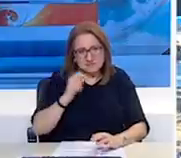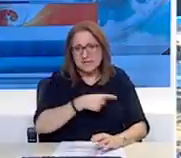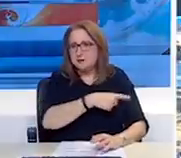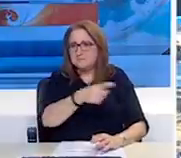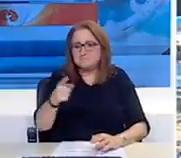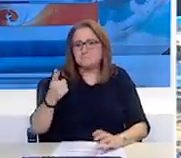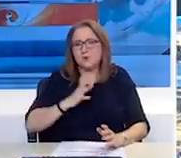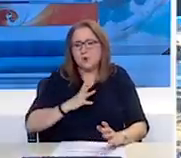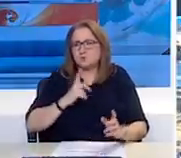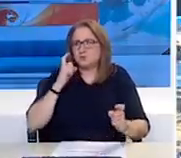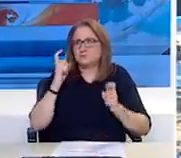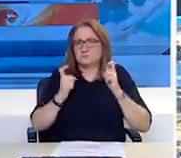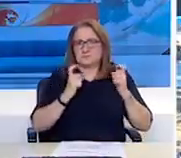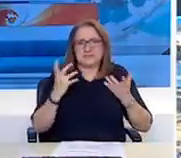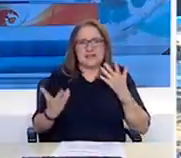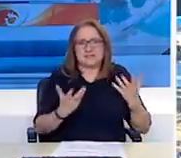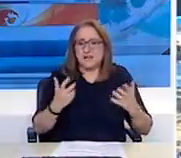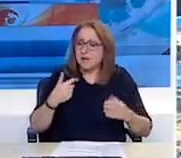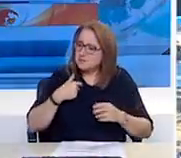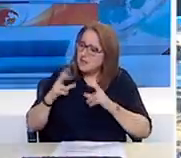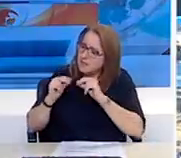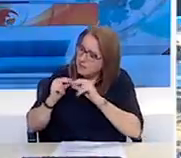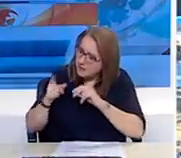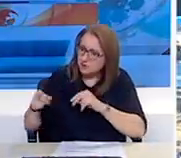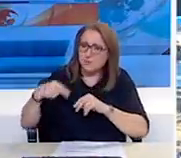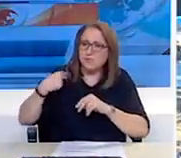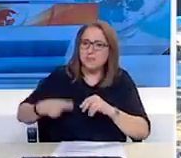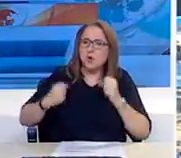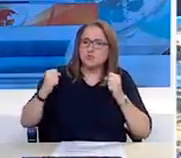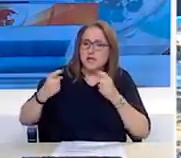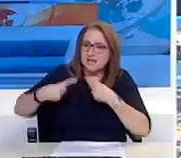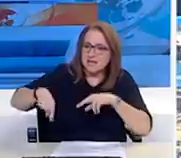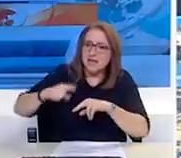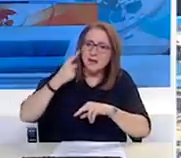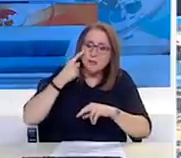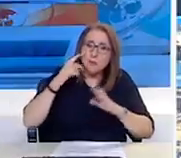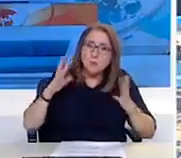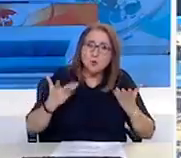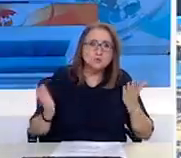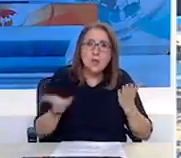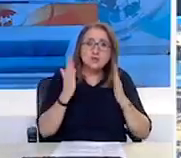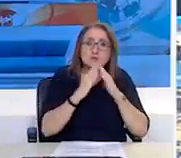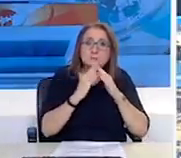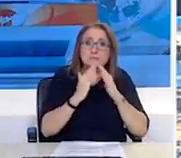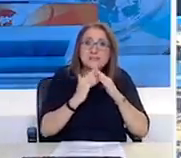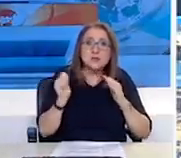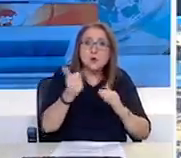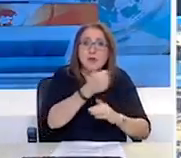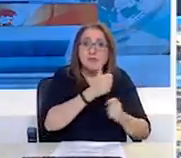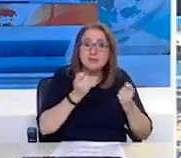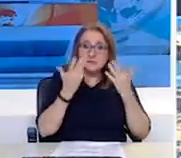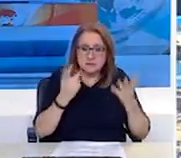μιλήσουμε με τη Γενική Διεύθυνση Δημόσιας Υγείας να δούμε αν μπορούν αυτά να μεταφραστούν σε κάποιες πρακτικές οδηγίες, τουλάχιστον για τα κοινά κλιματιστικά. Δεν ξέρω αν κάποιος άλλος θέλει να